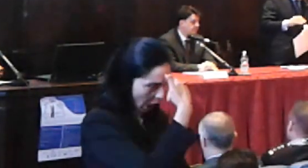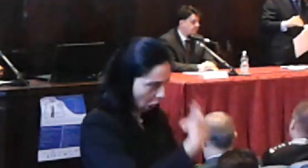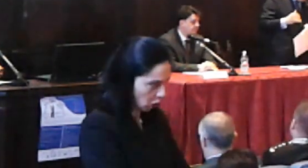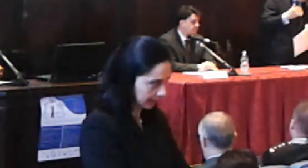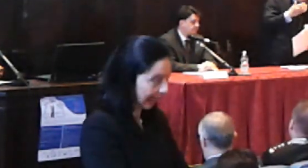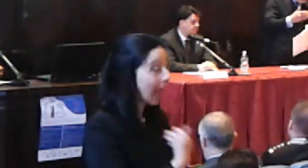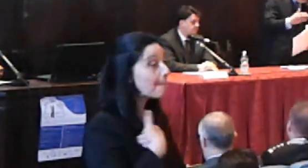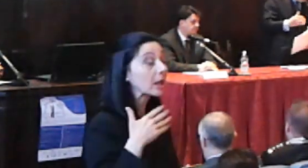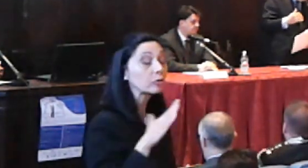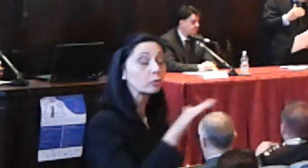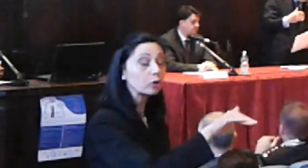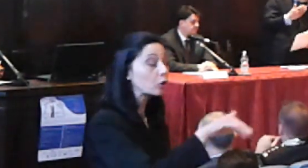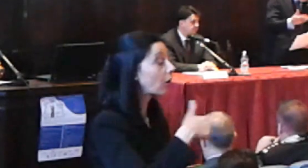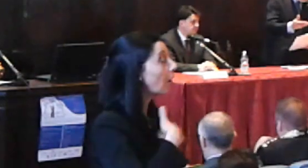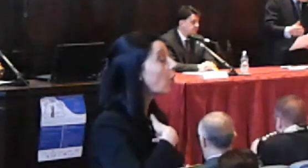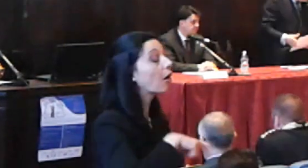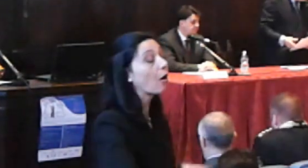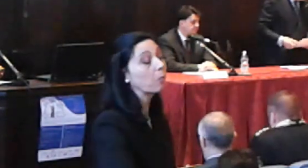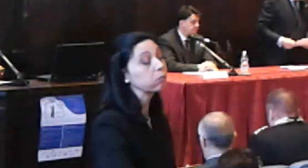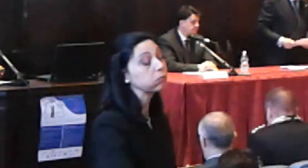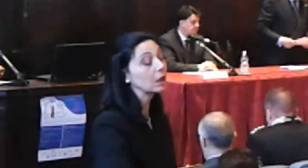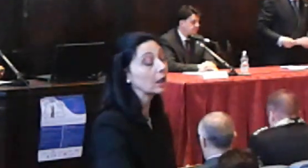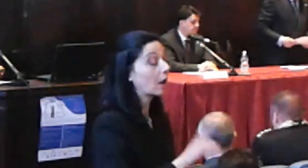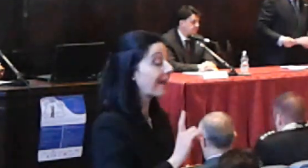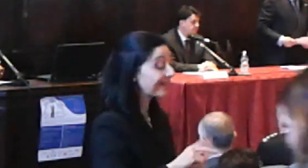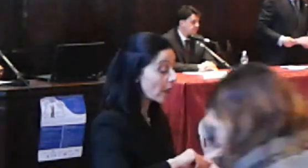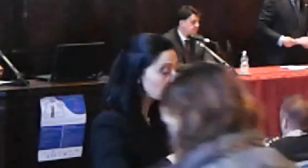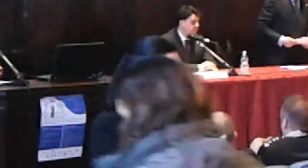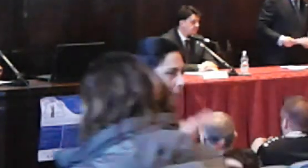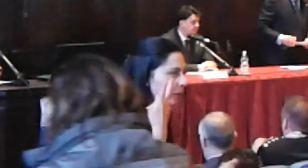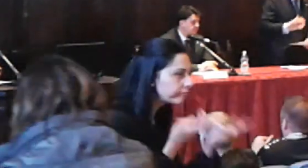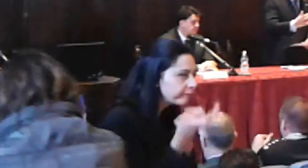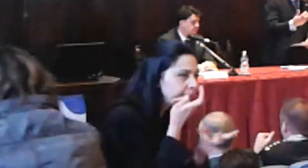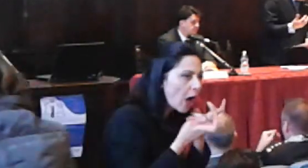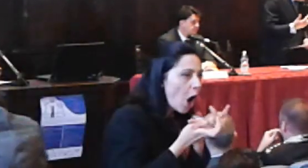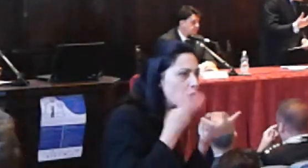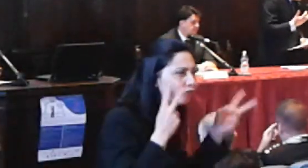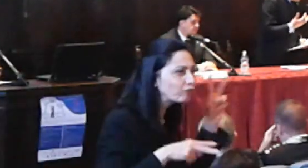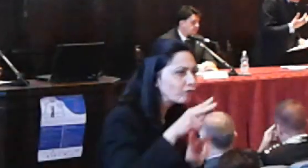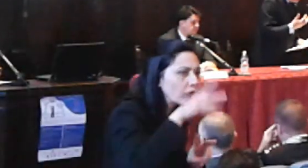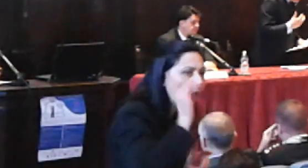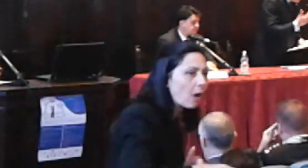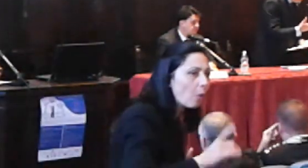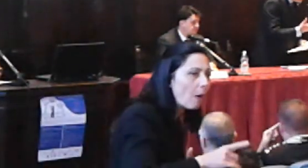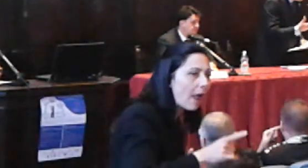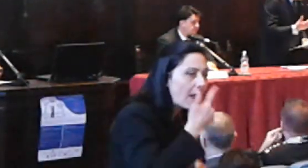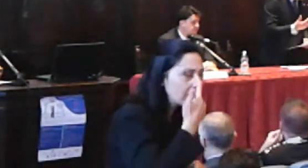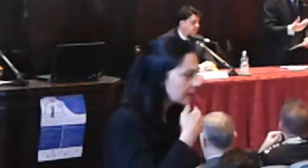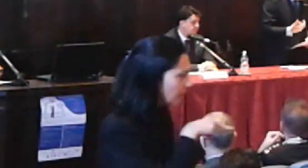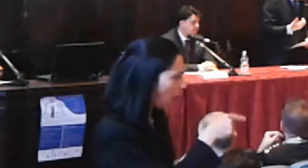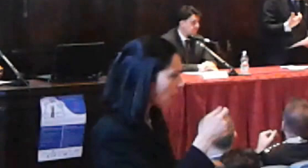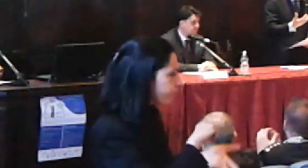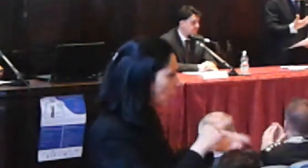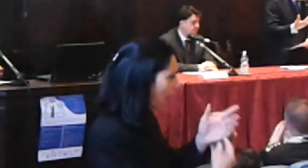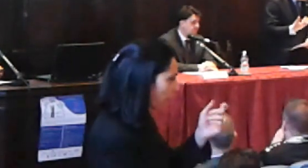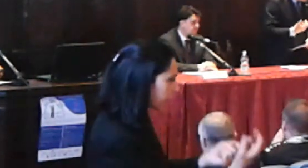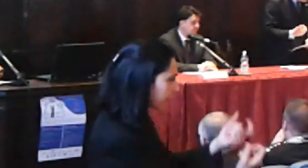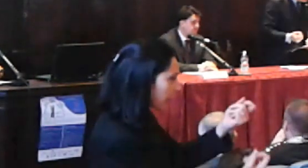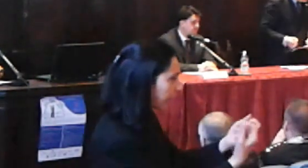di apprestare strumenti sempre più progrediti per poter fronteggiare attacchi che sono sempre più nuovi e che si